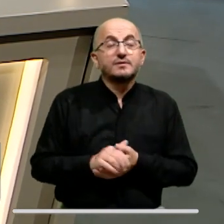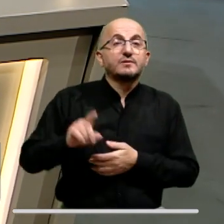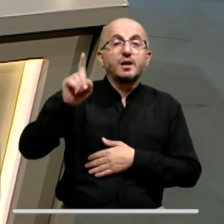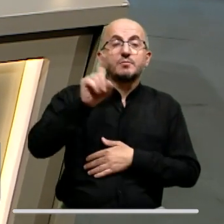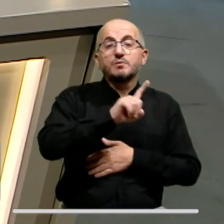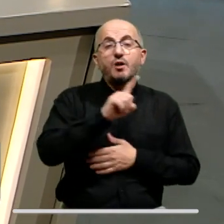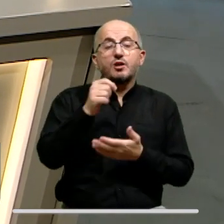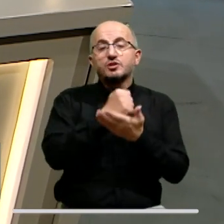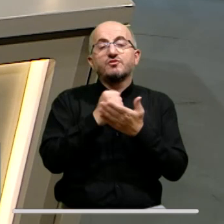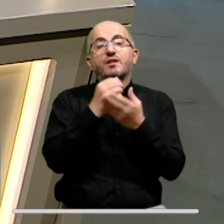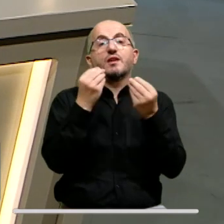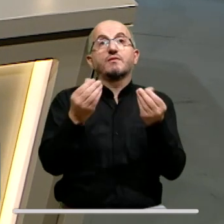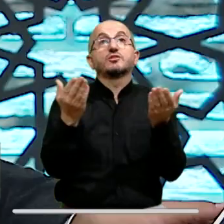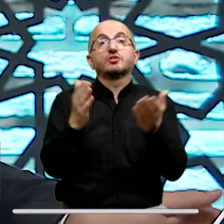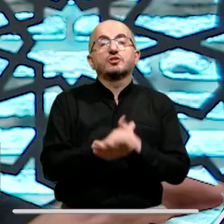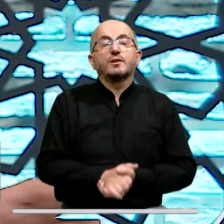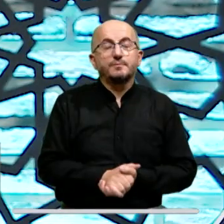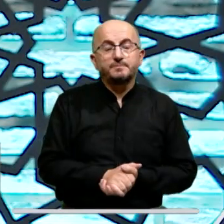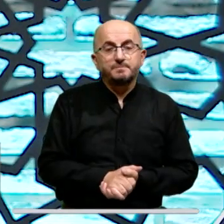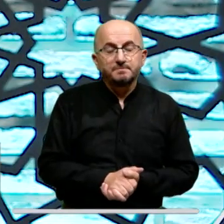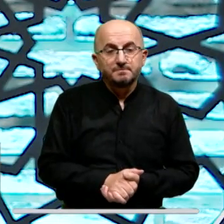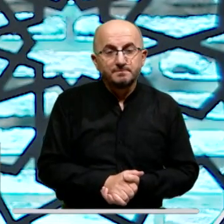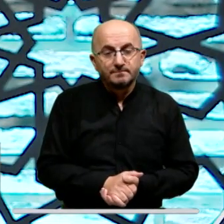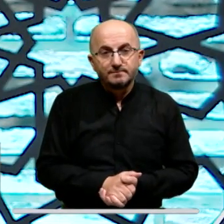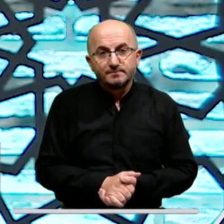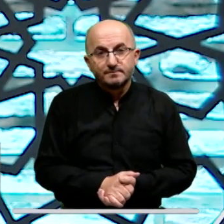hayırlı şifalar versin inşallah. Engin Bey'in selamları var size.